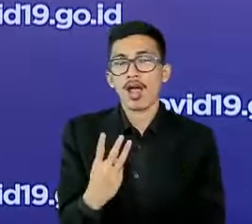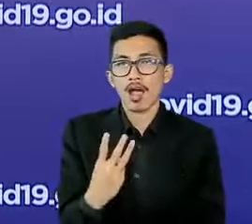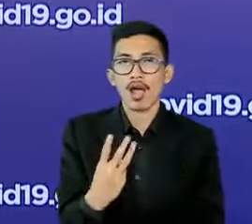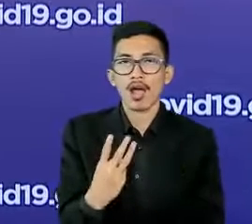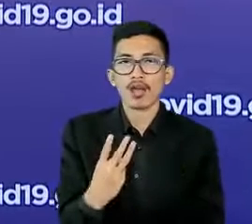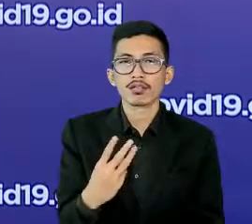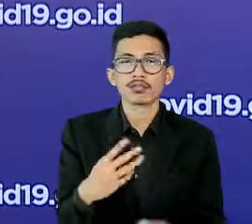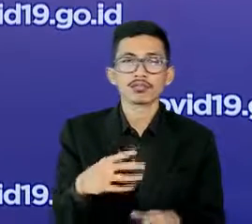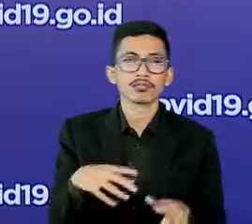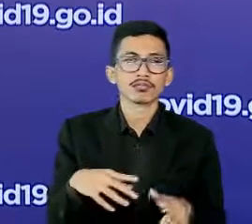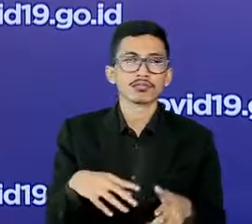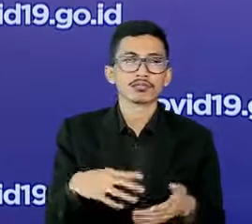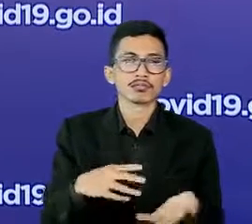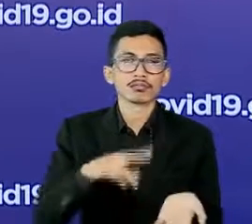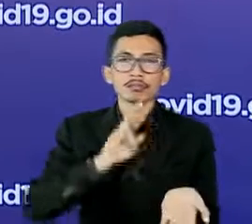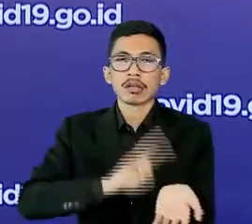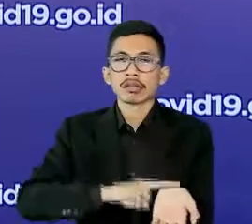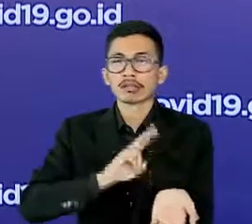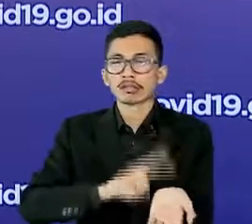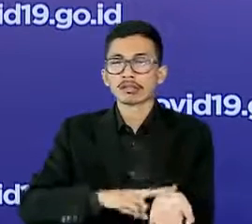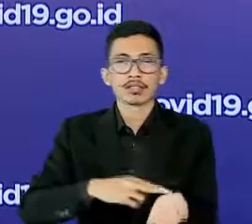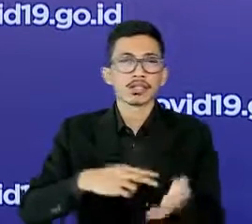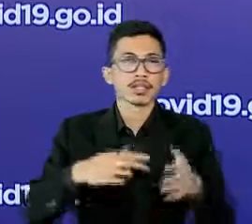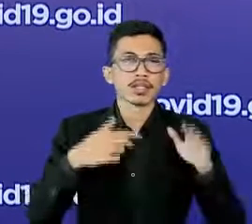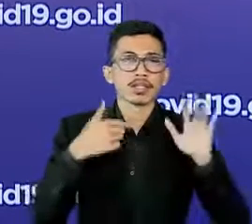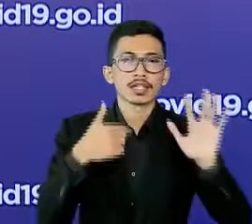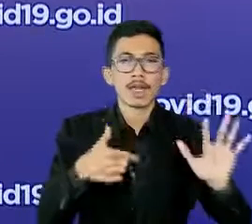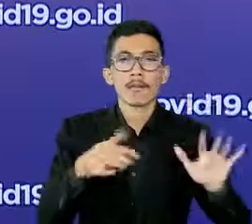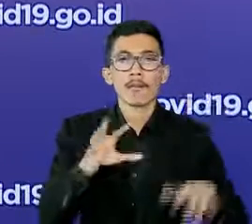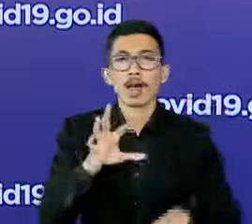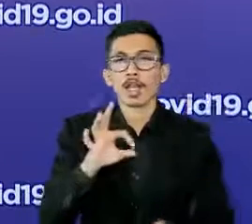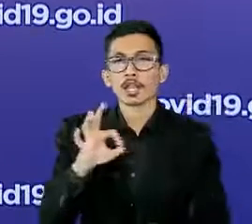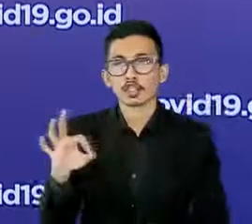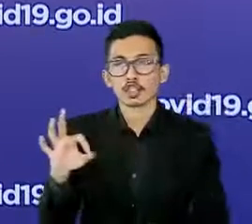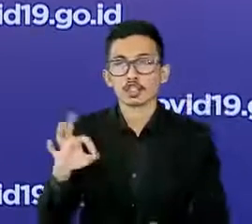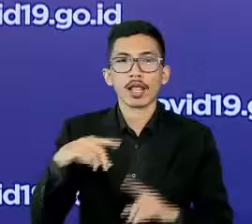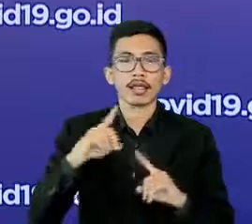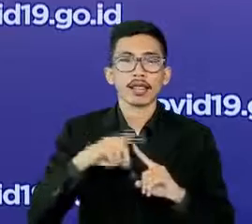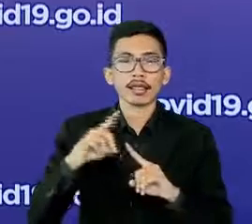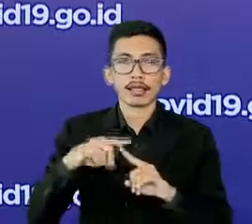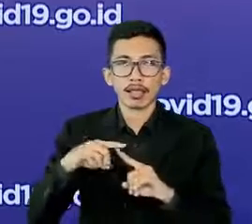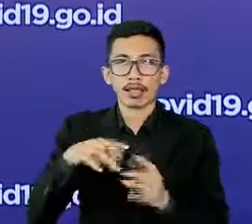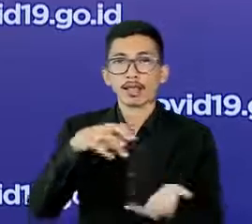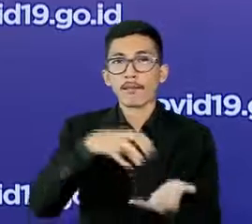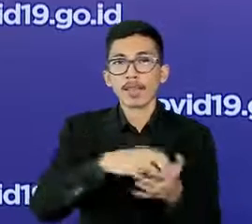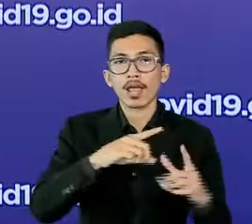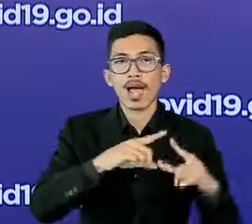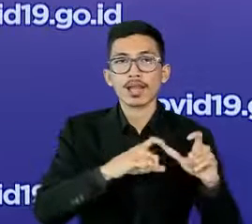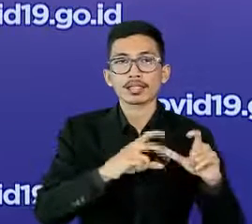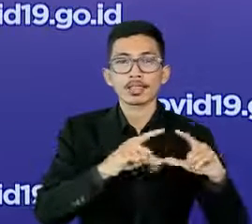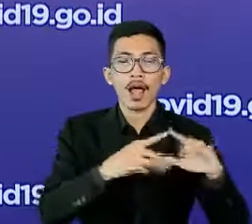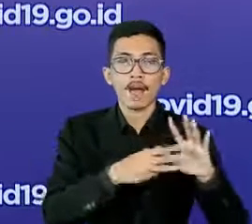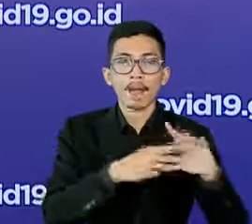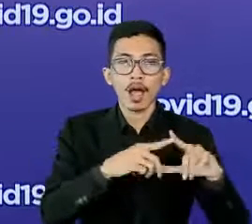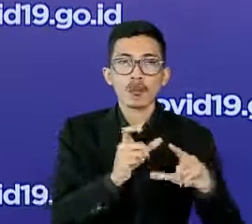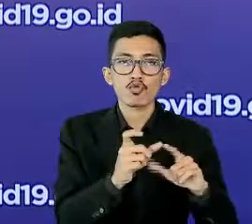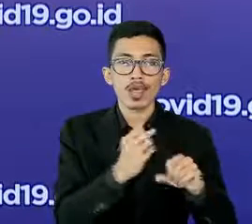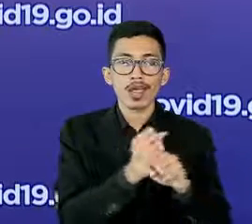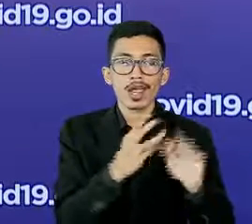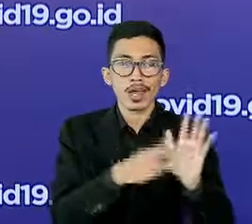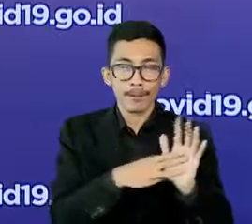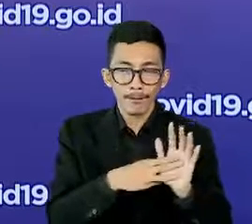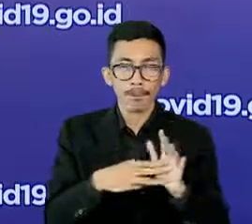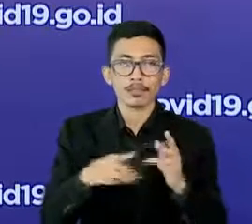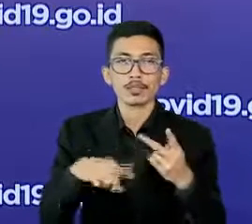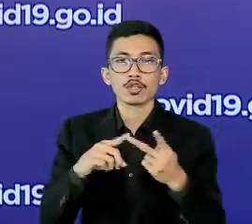sekitar 6600gt di tiga lokasi yaitu di asrama UGM UN y&y yang